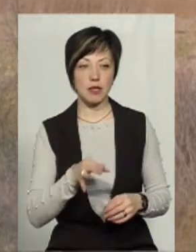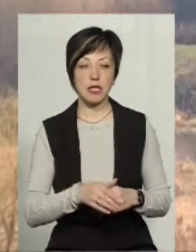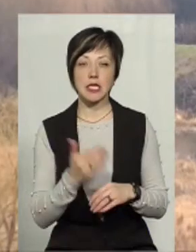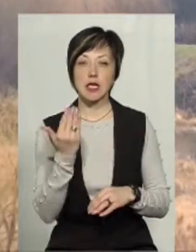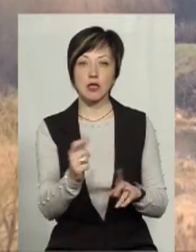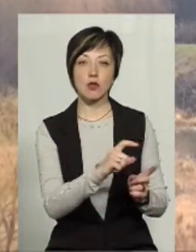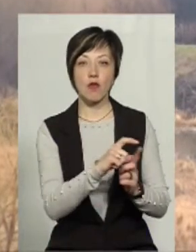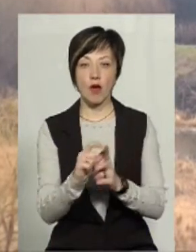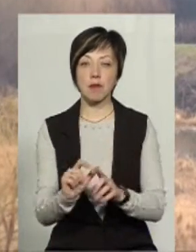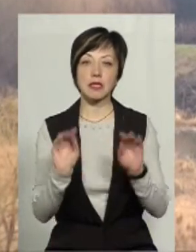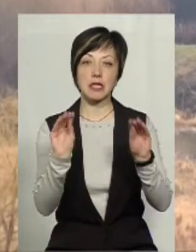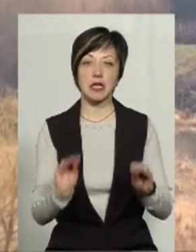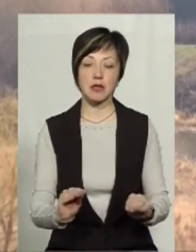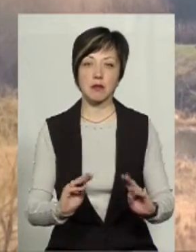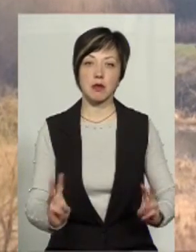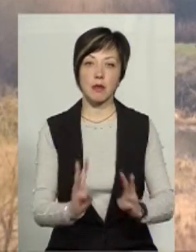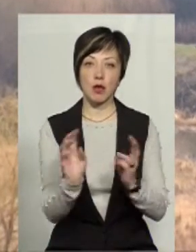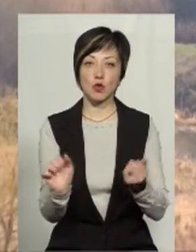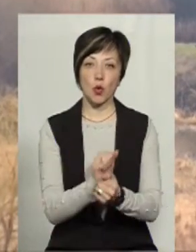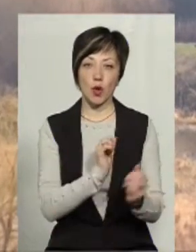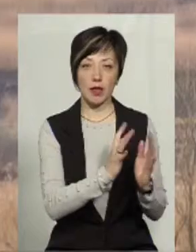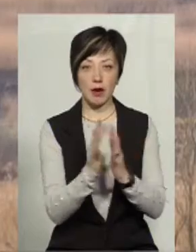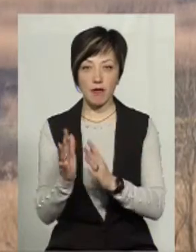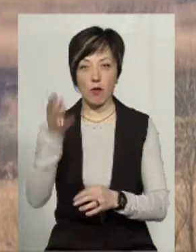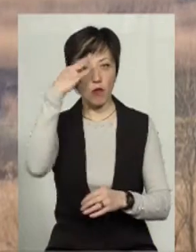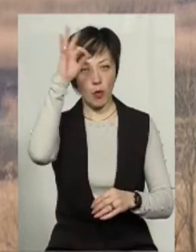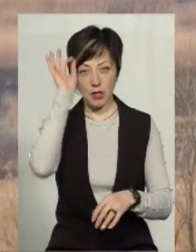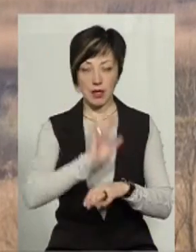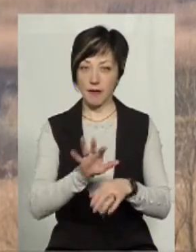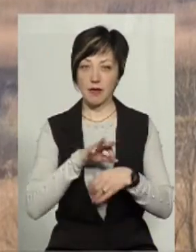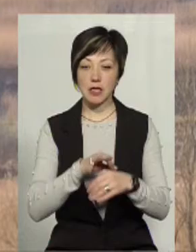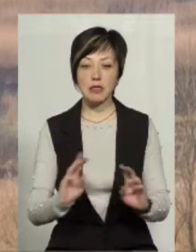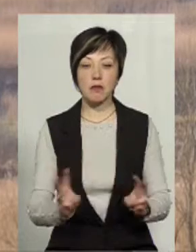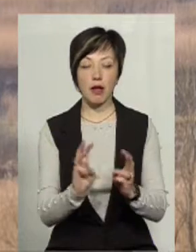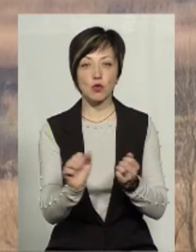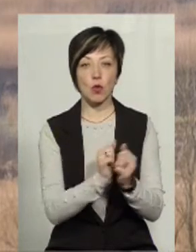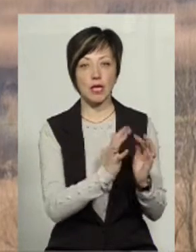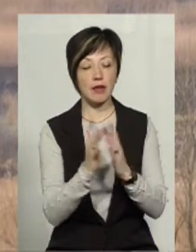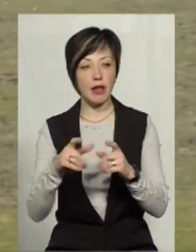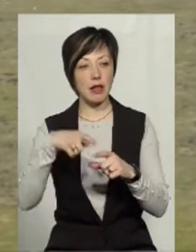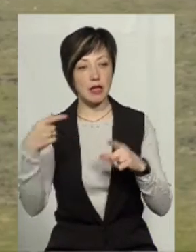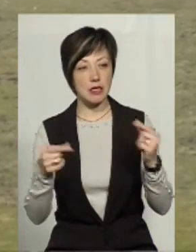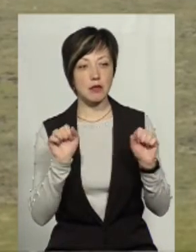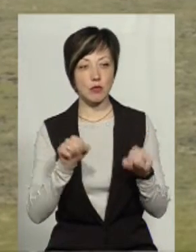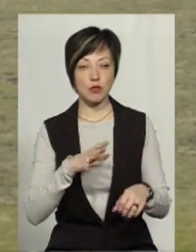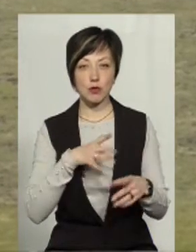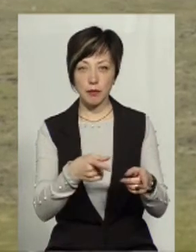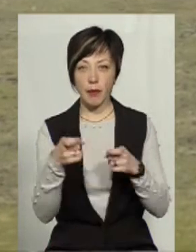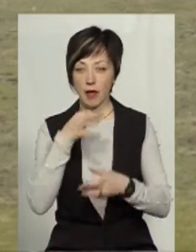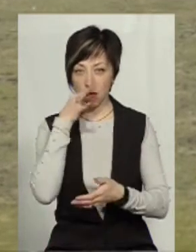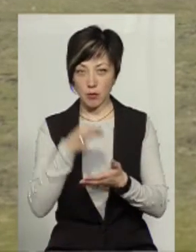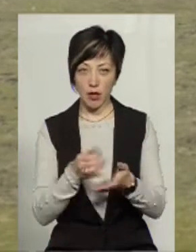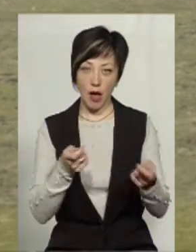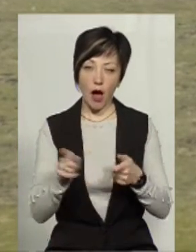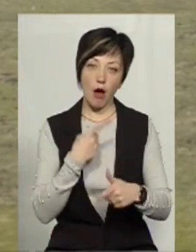За її словами, статистики щодо підпалів сухої трави у поліції не ведеться. За спалення сухої трави та листя можуть притягнути до адміністративної